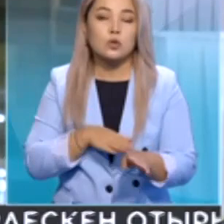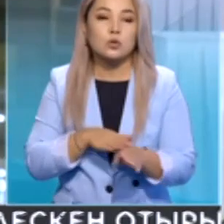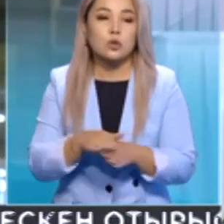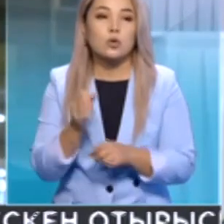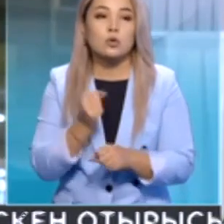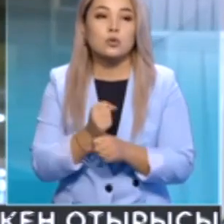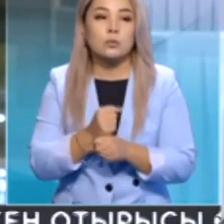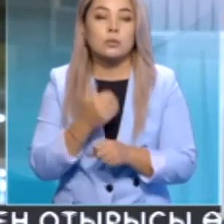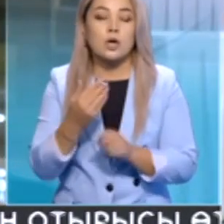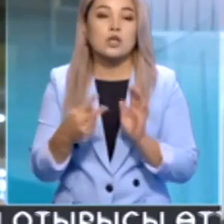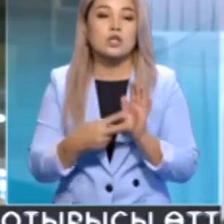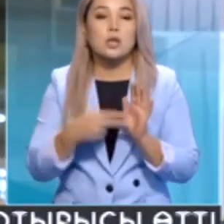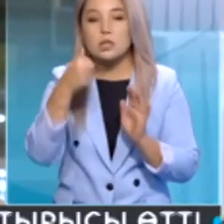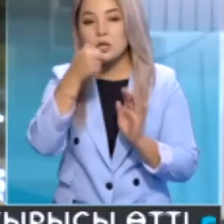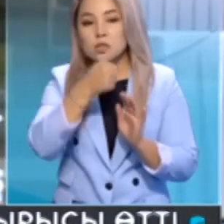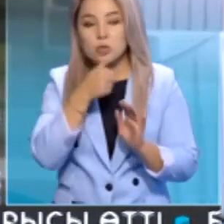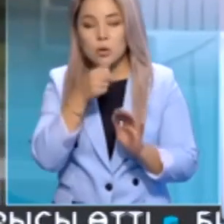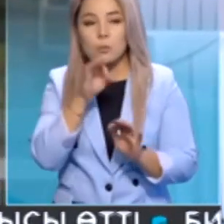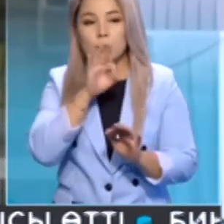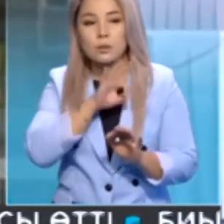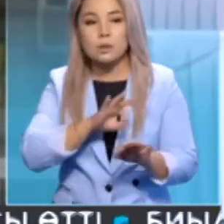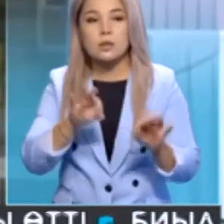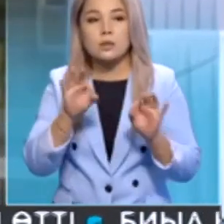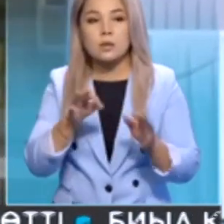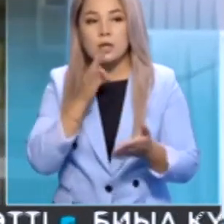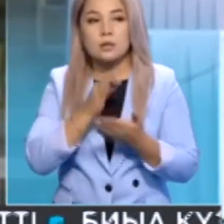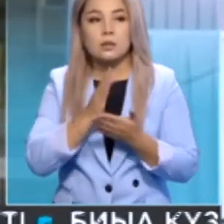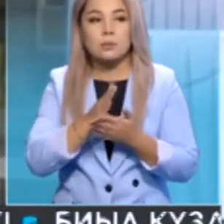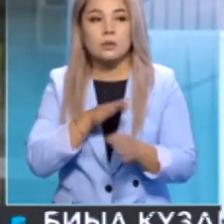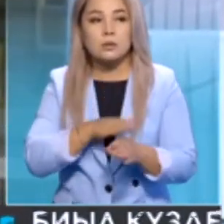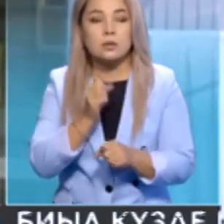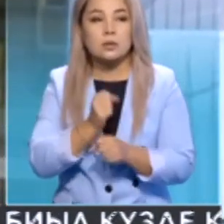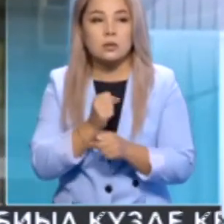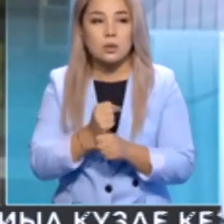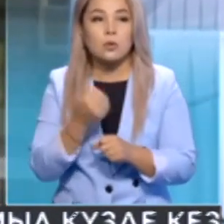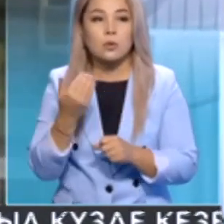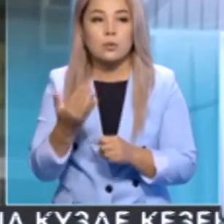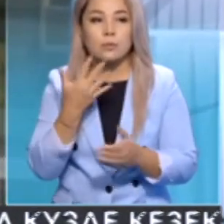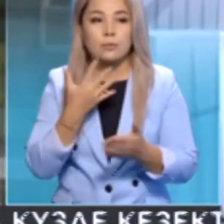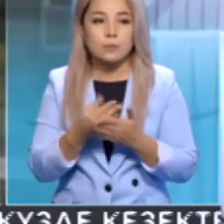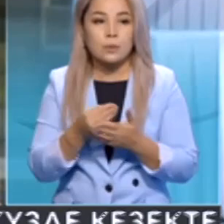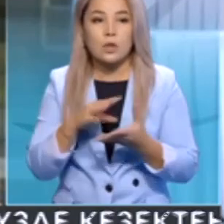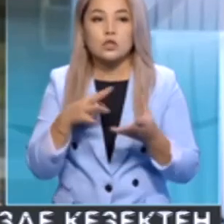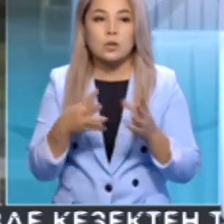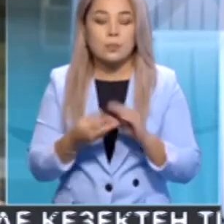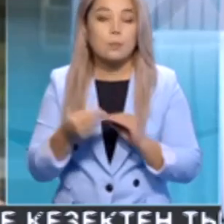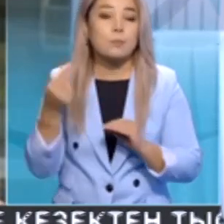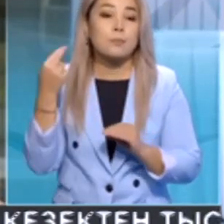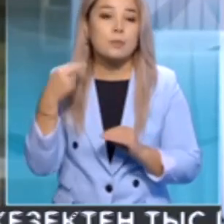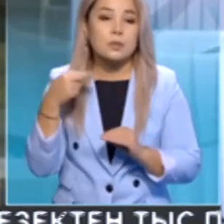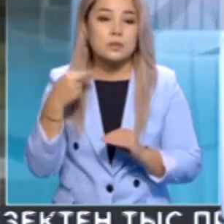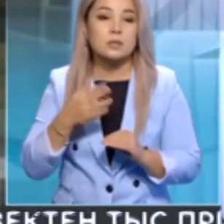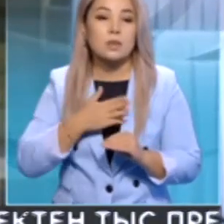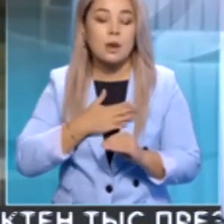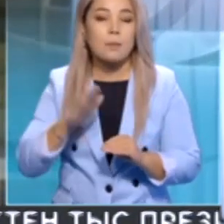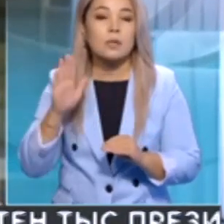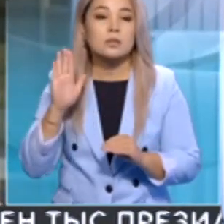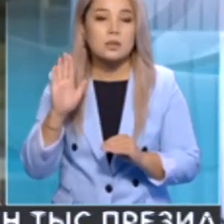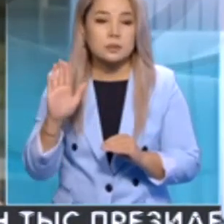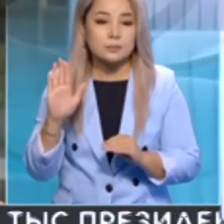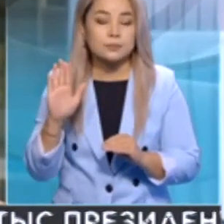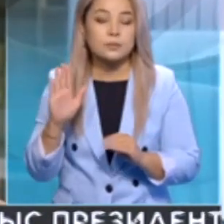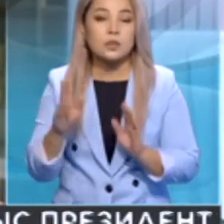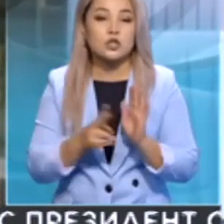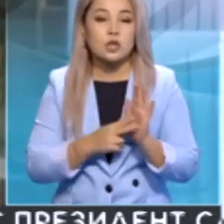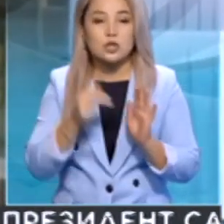асуына осы 7 жыл өте оңтайлы уақыт деп есептелген. Сол себепті жалпы президенттің мандатын